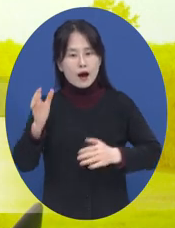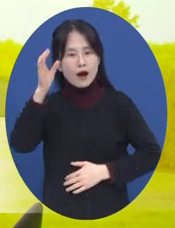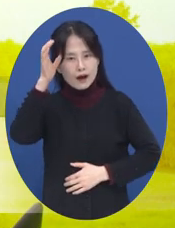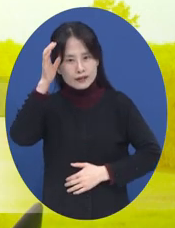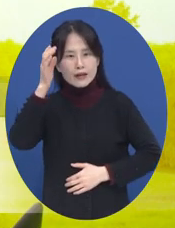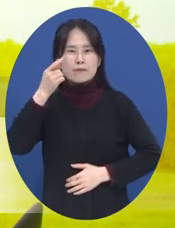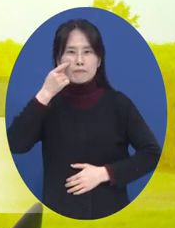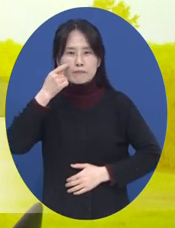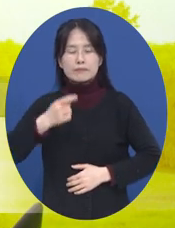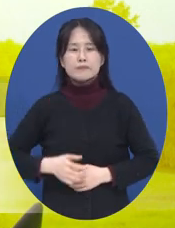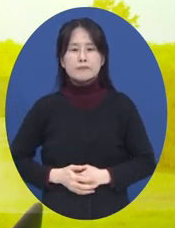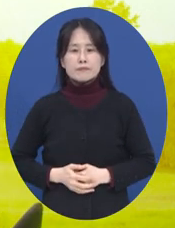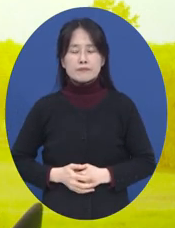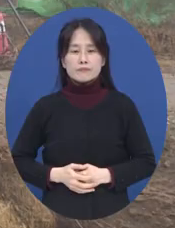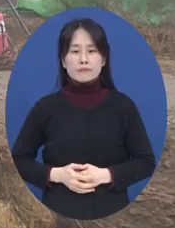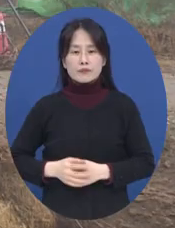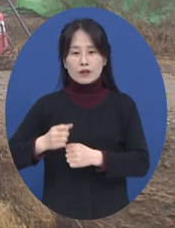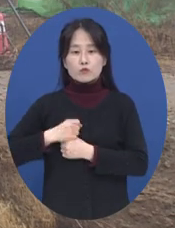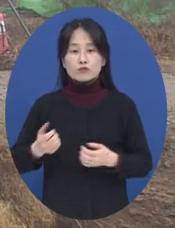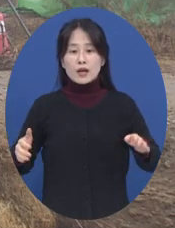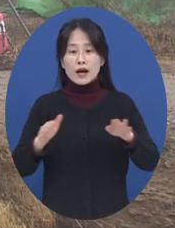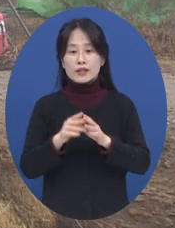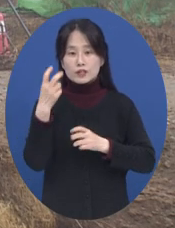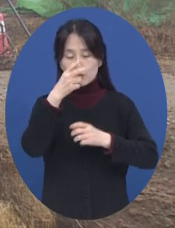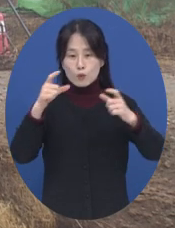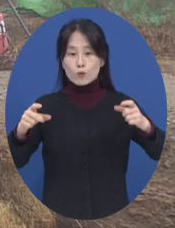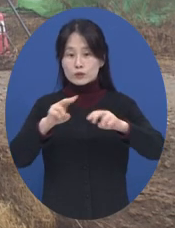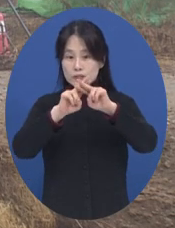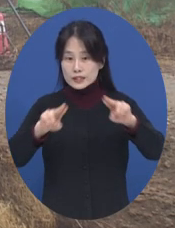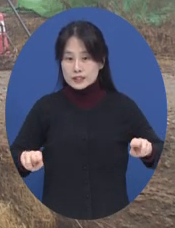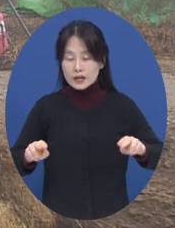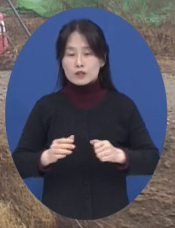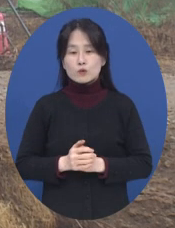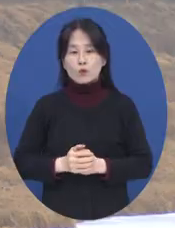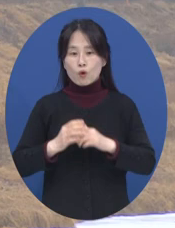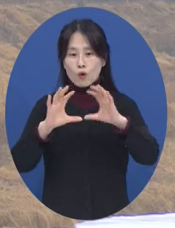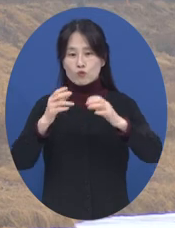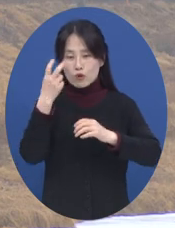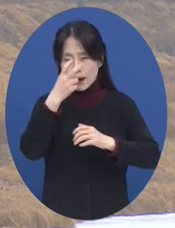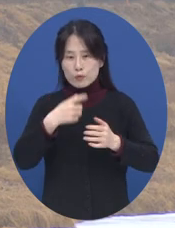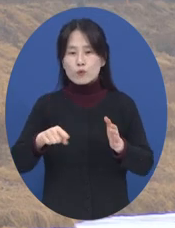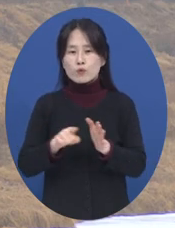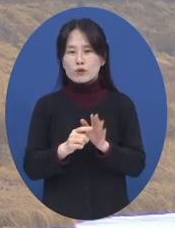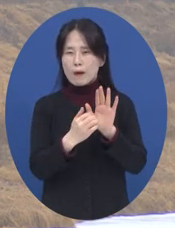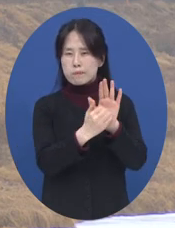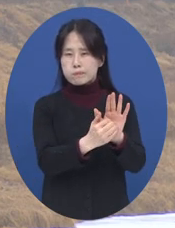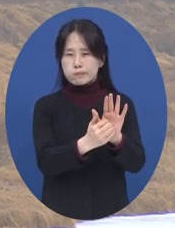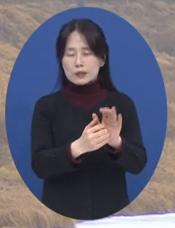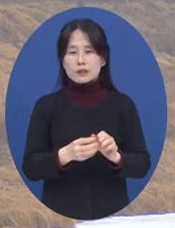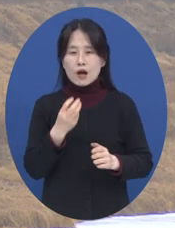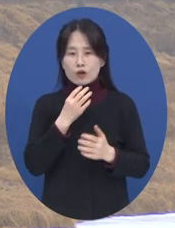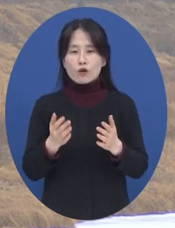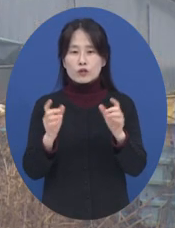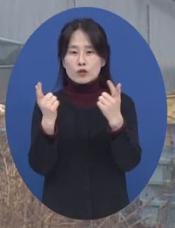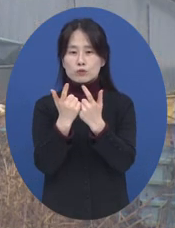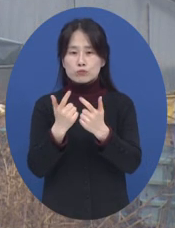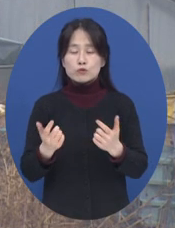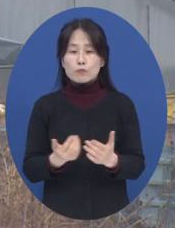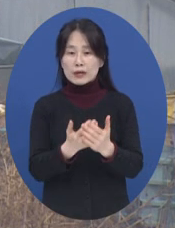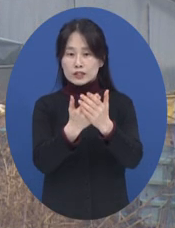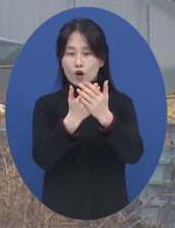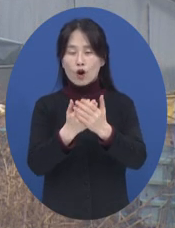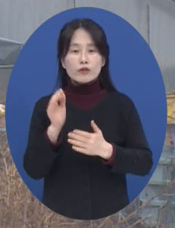붙을 것으로 기대하고 있습니다 이번 군사시설보호구역 해제 로 그간 국가안보를 이유로 막혔던 경기북부